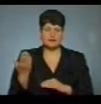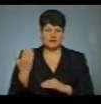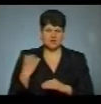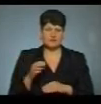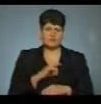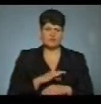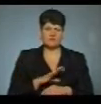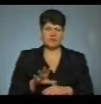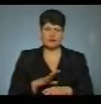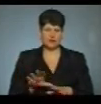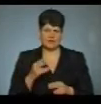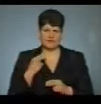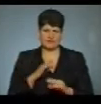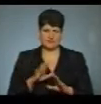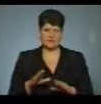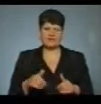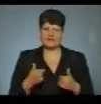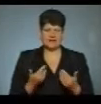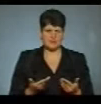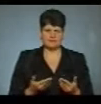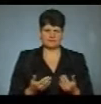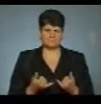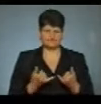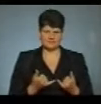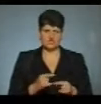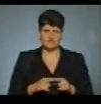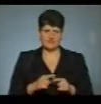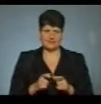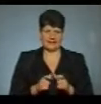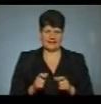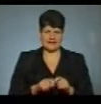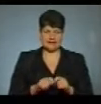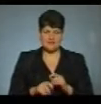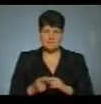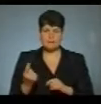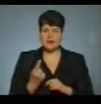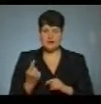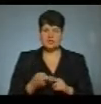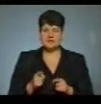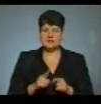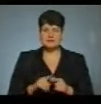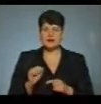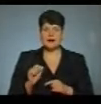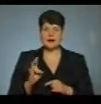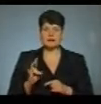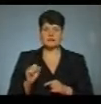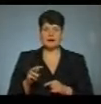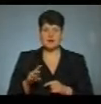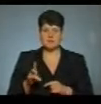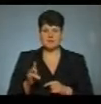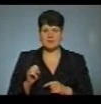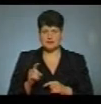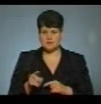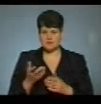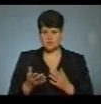не віддаємо перевагу саме швидким тестам. Тому перше, це є, звичайно, анамнез захворювання, це епіданамнез,